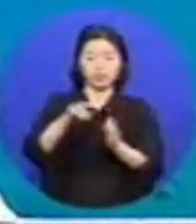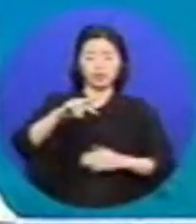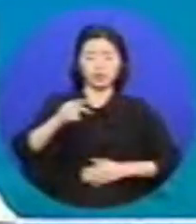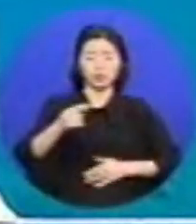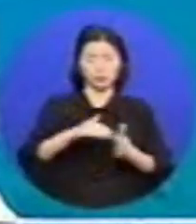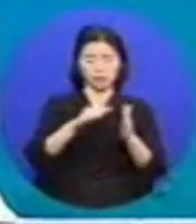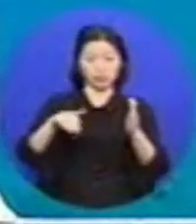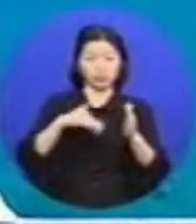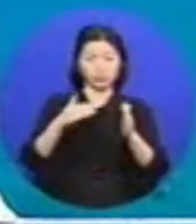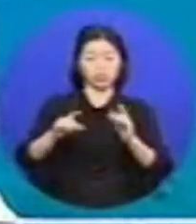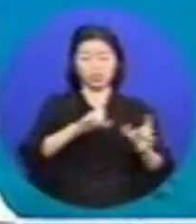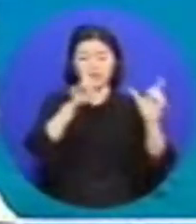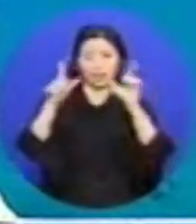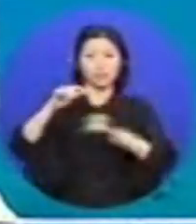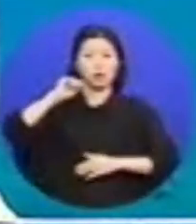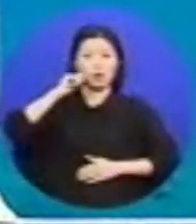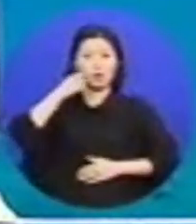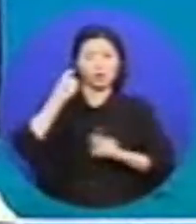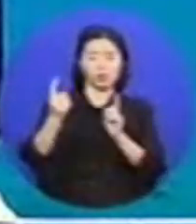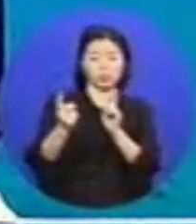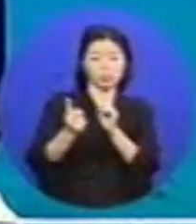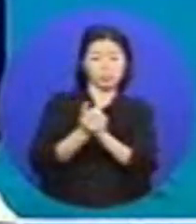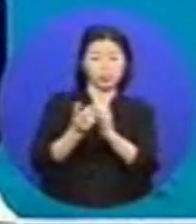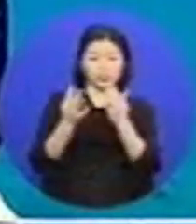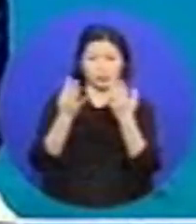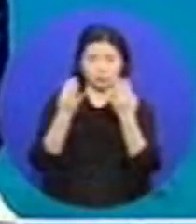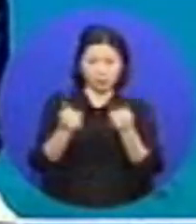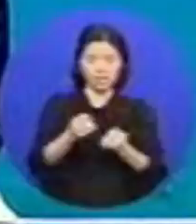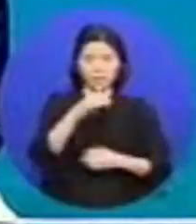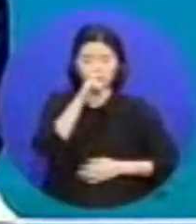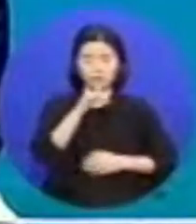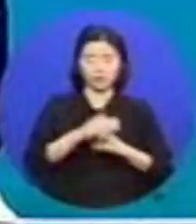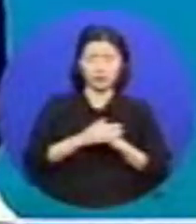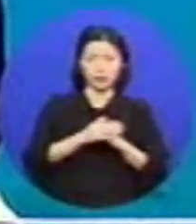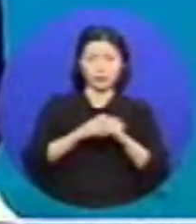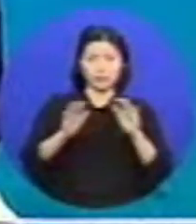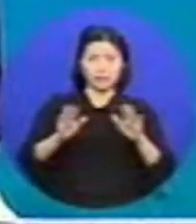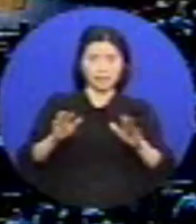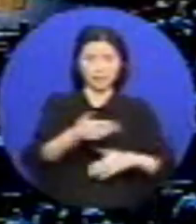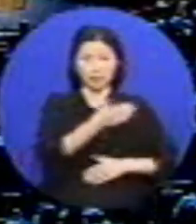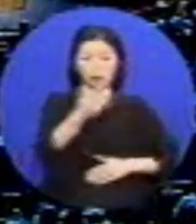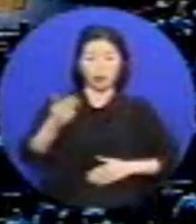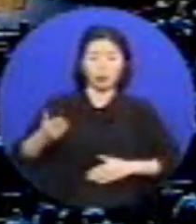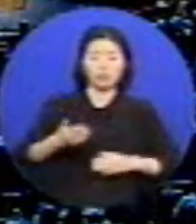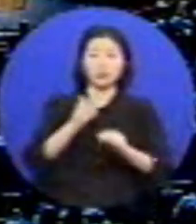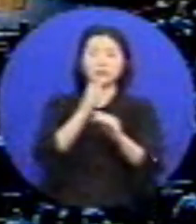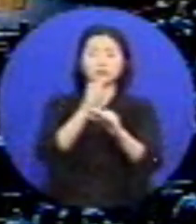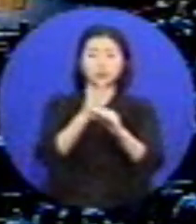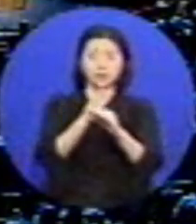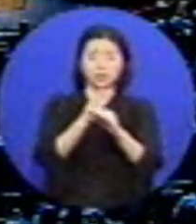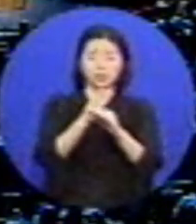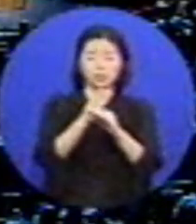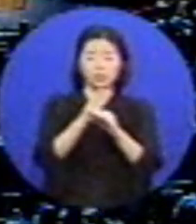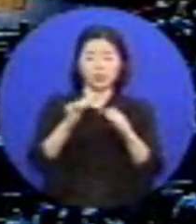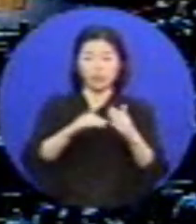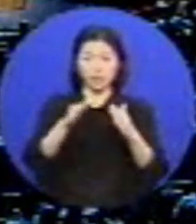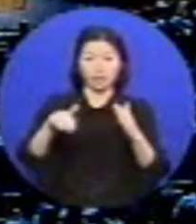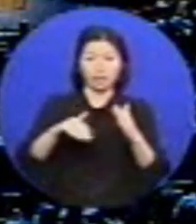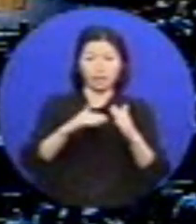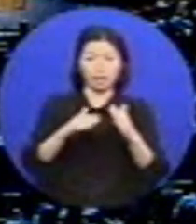분들이 많습니다. 오늘 이 시간에도 여기 계신 여러분들 중에 가정으로